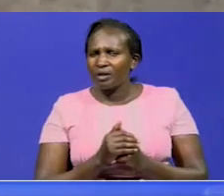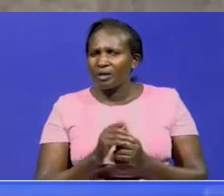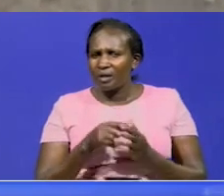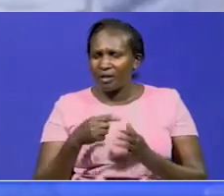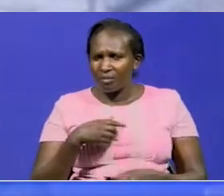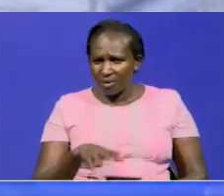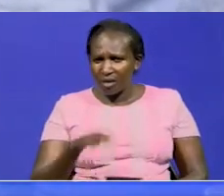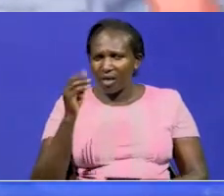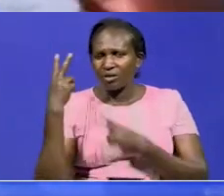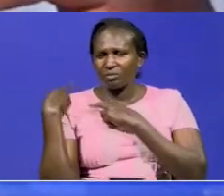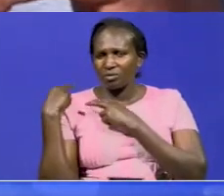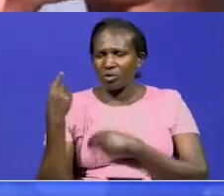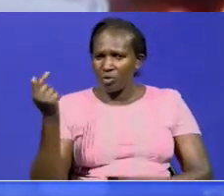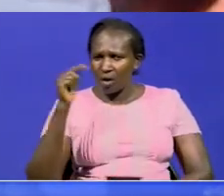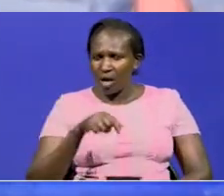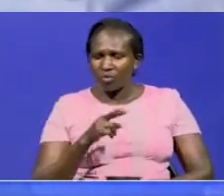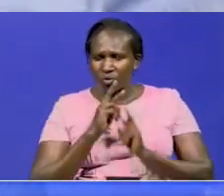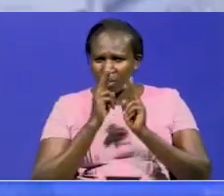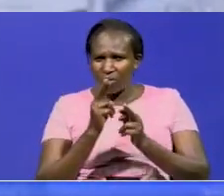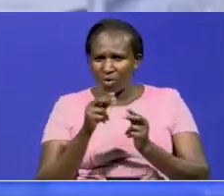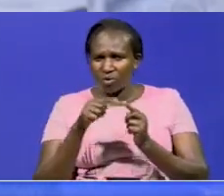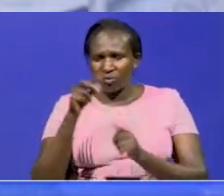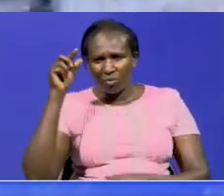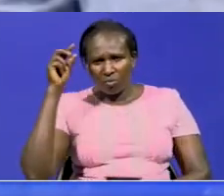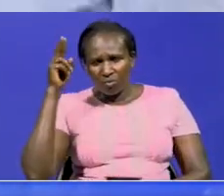nimechukua jukumu ya kuja kulipoti katika polisi ya bunge